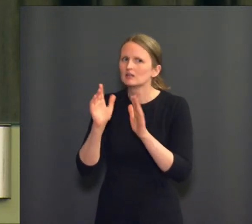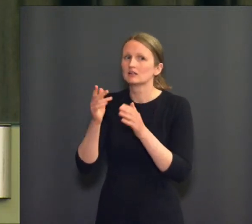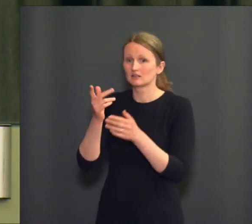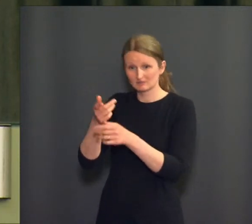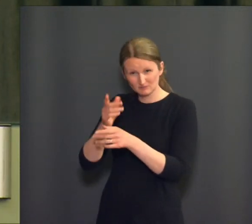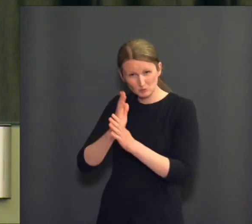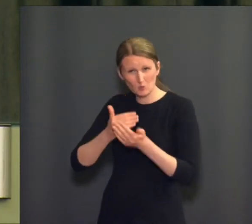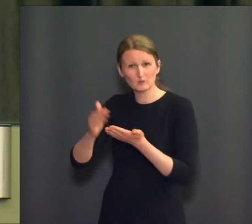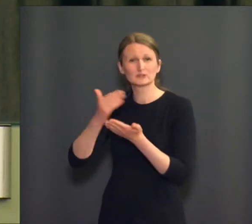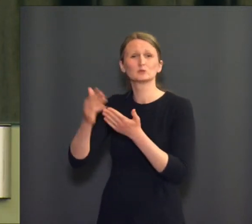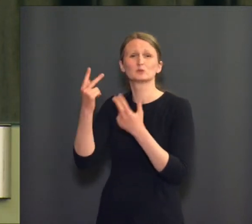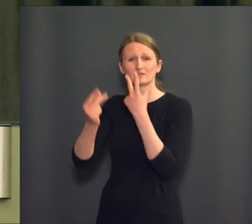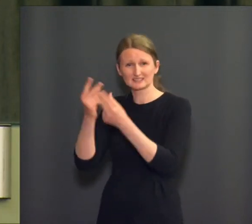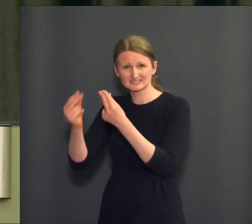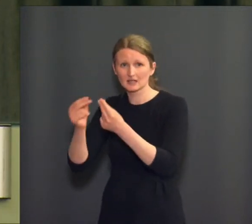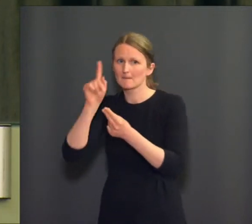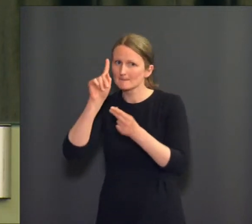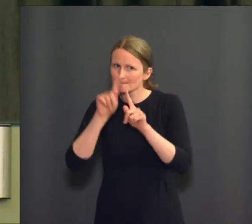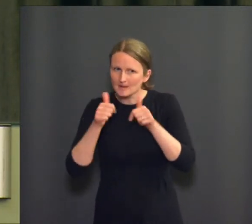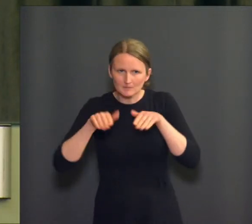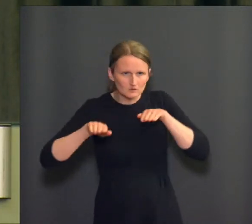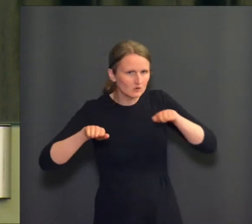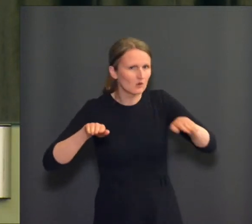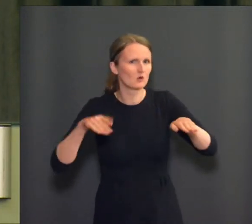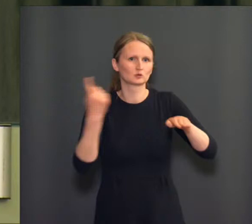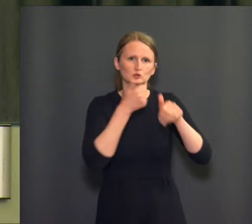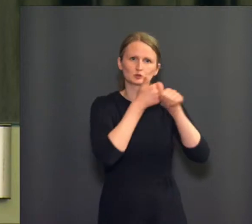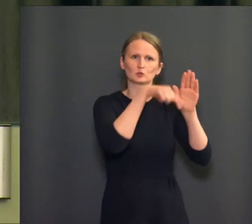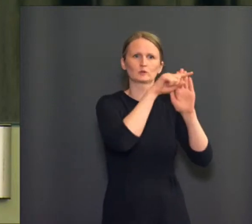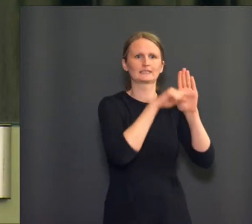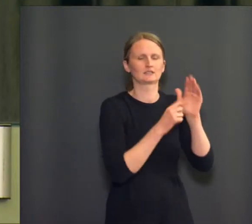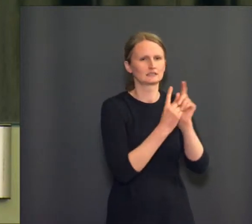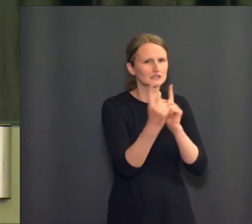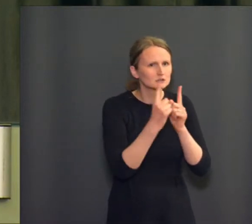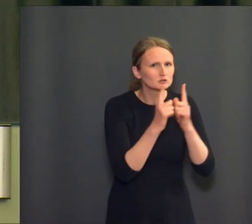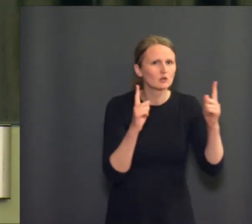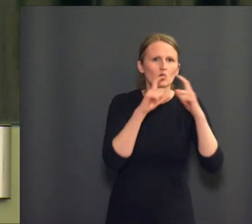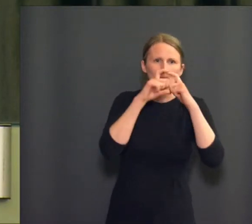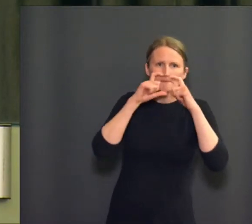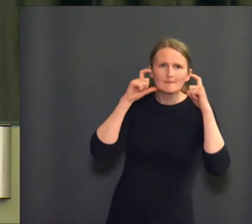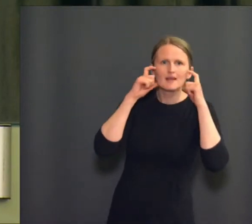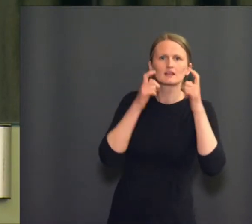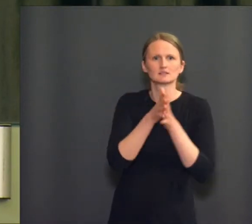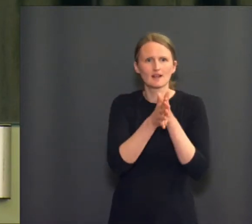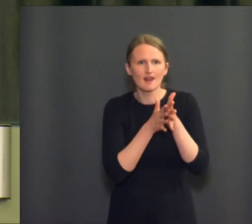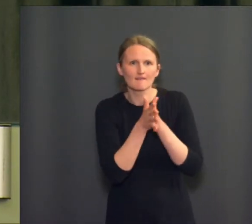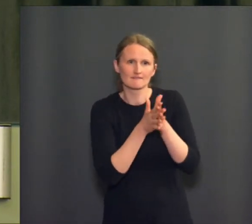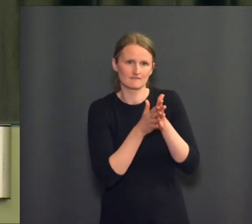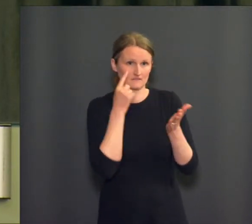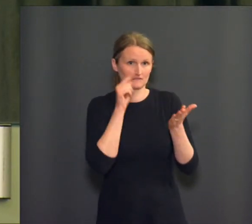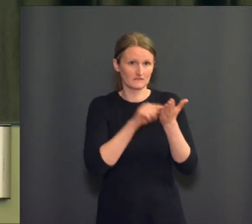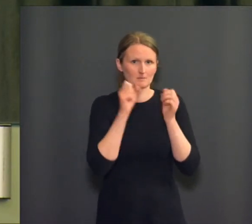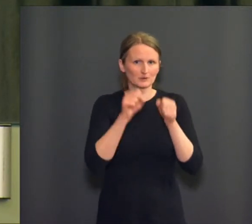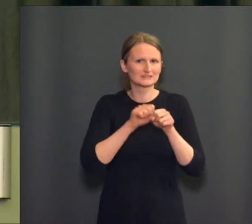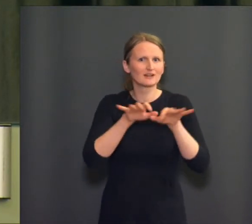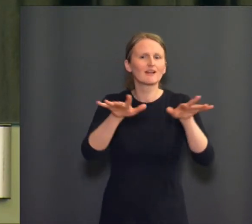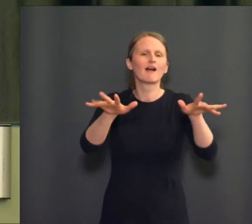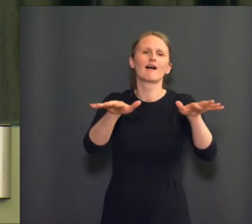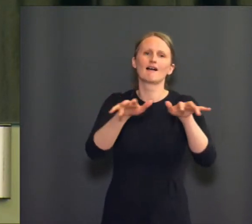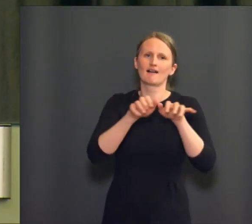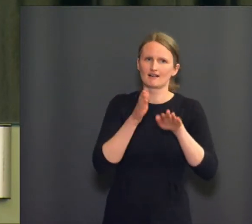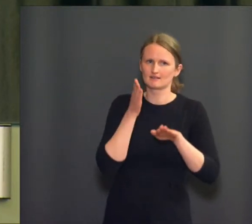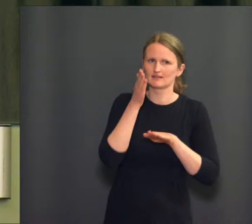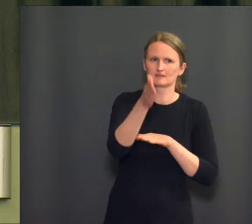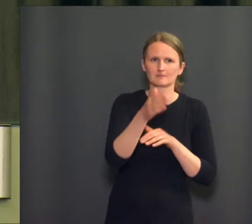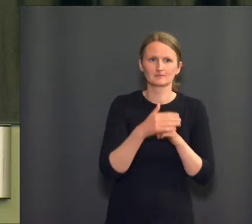soins. Continuer à limiter nos comportements à risque, même si on est déjà vacciné, parce qu'on est sans doute mieux protégé face aux